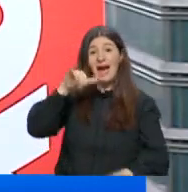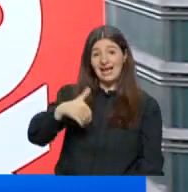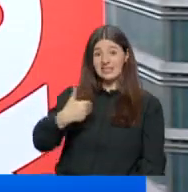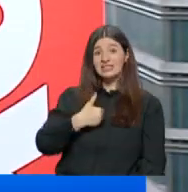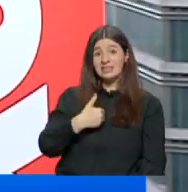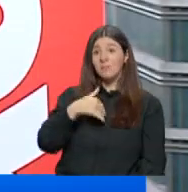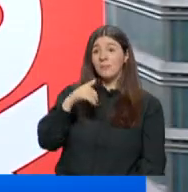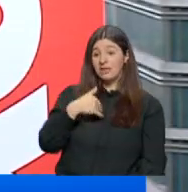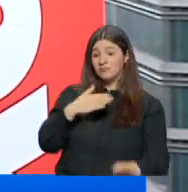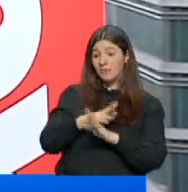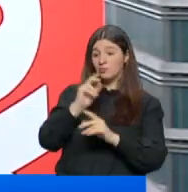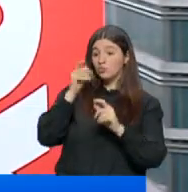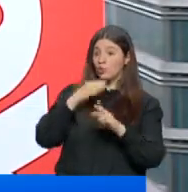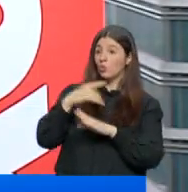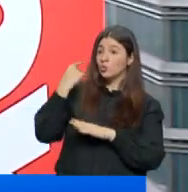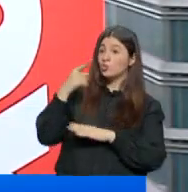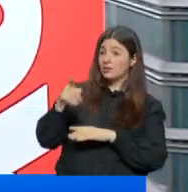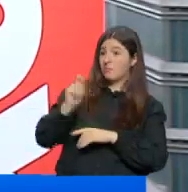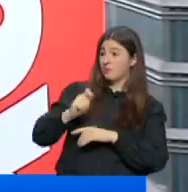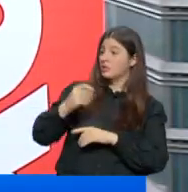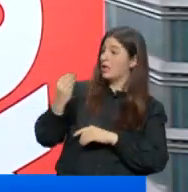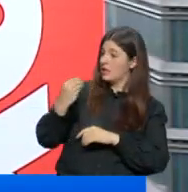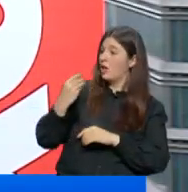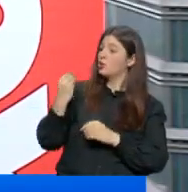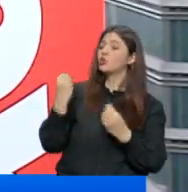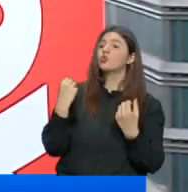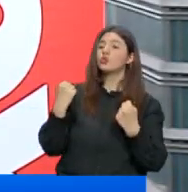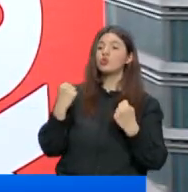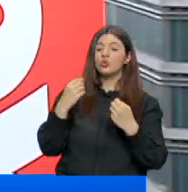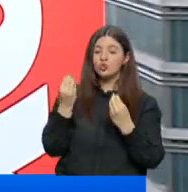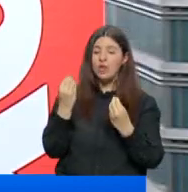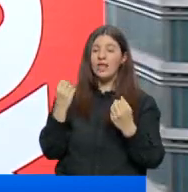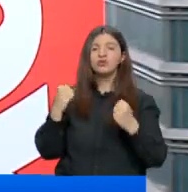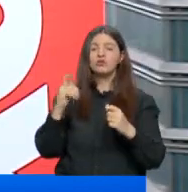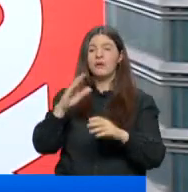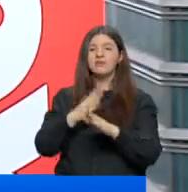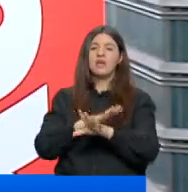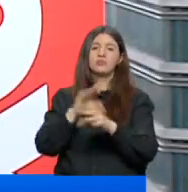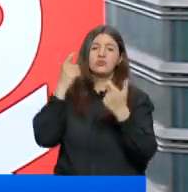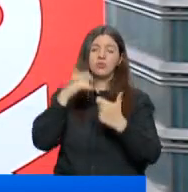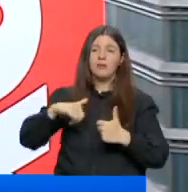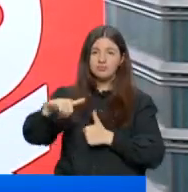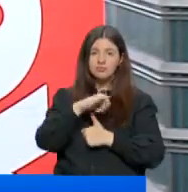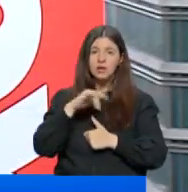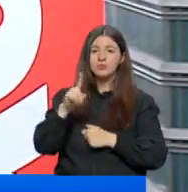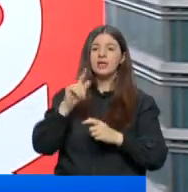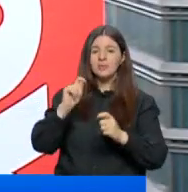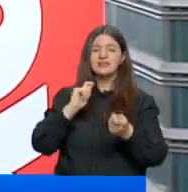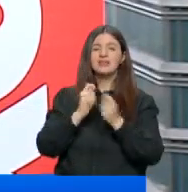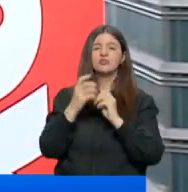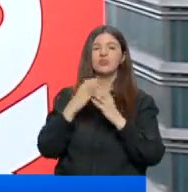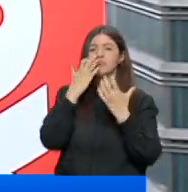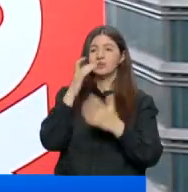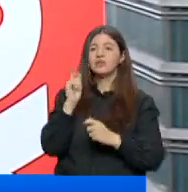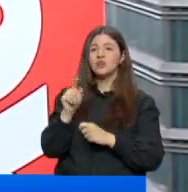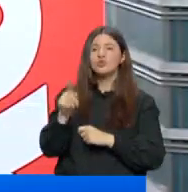buluyorsanız, yaptığımız şey doğruysa, iyiyse, iyiyi ve güzeli güçlendirmek her yurttaşın görevidir. Bunu yaparsak Türkiye'nin değişimine çok büyük katkı